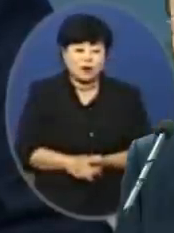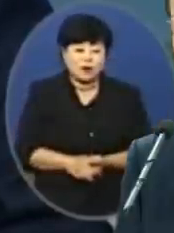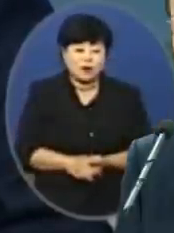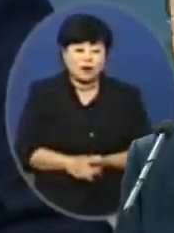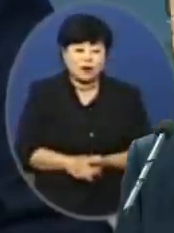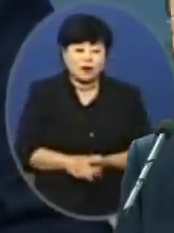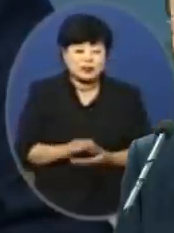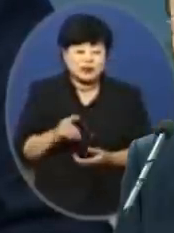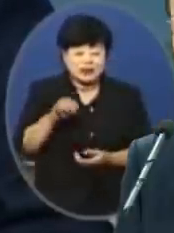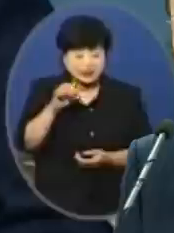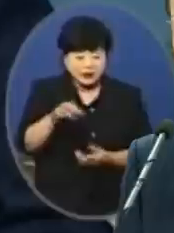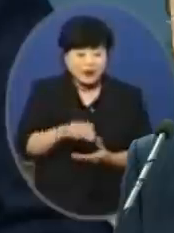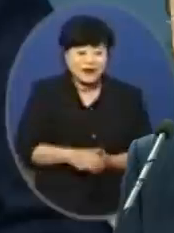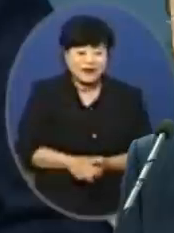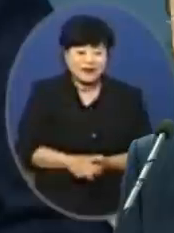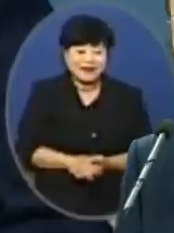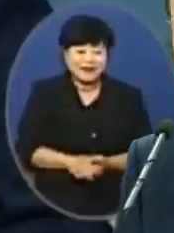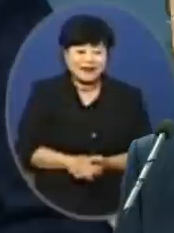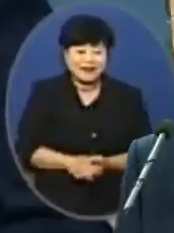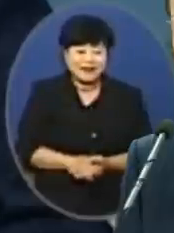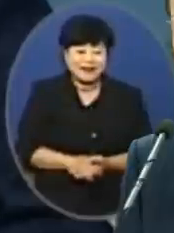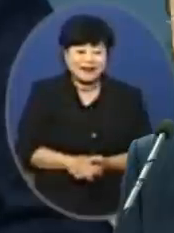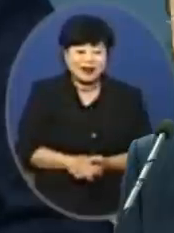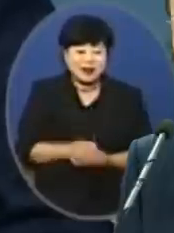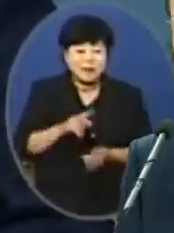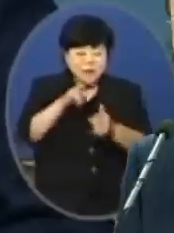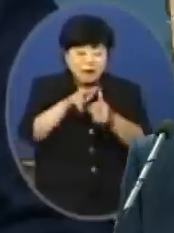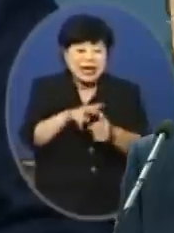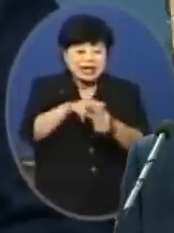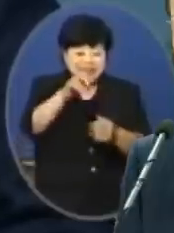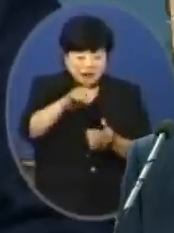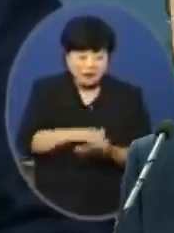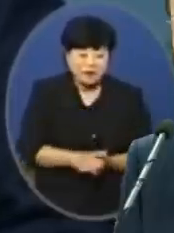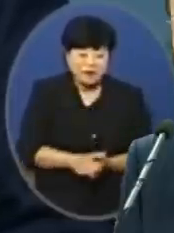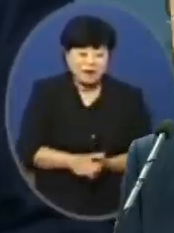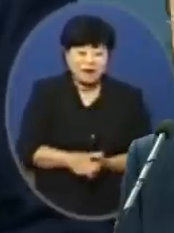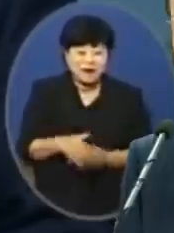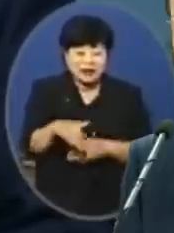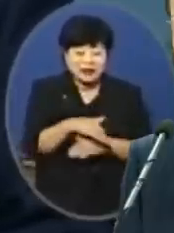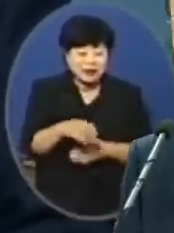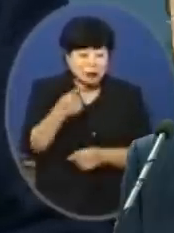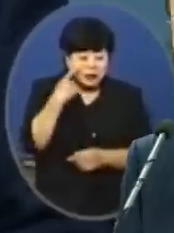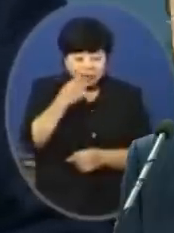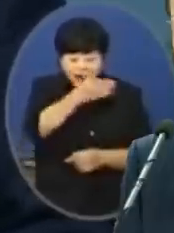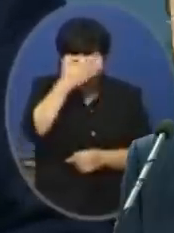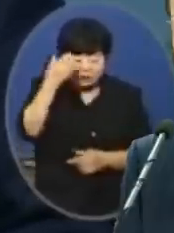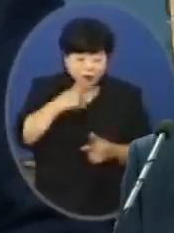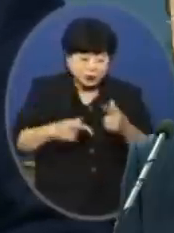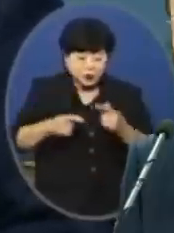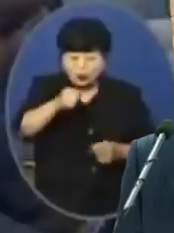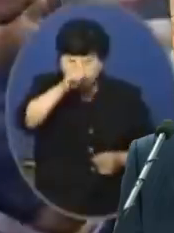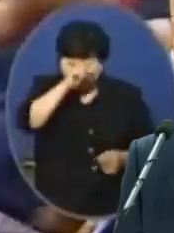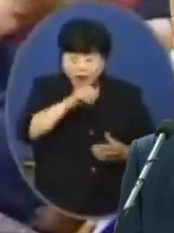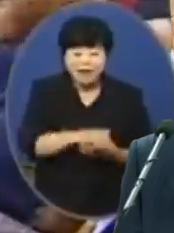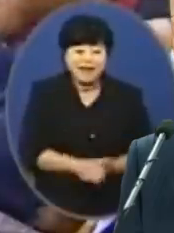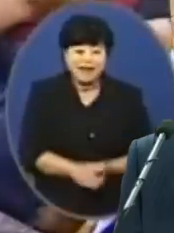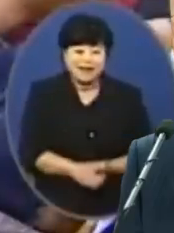또 스베단으로 앞으로는 또 말레이시아로 다녀보니까 젊을 때보다 더 좋더라고요.